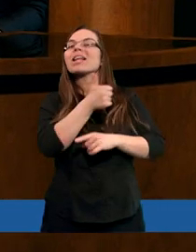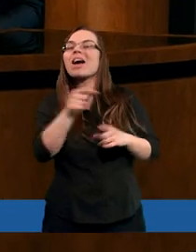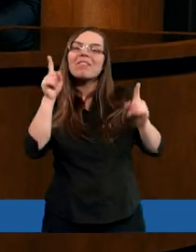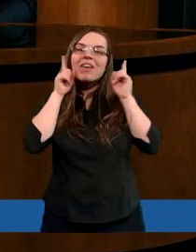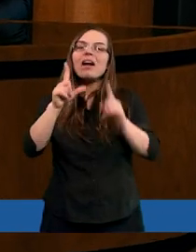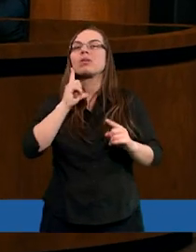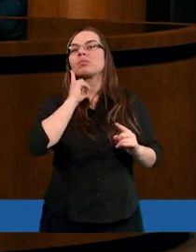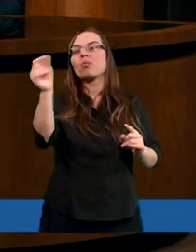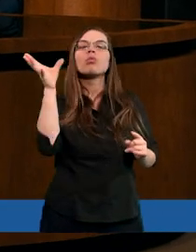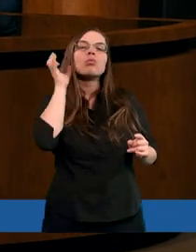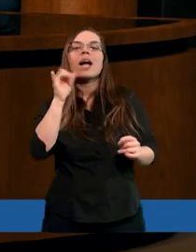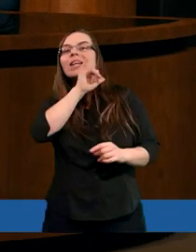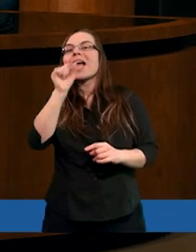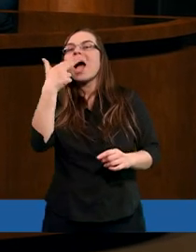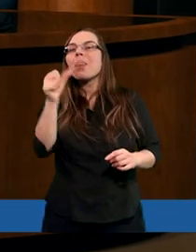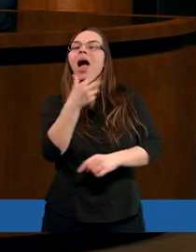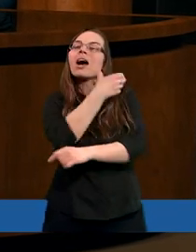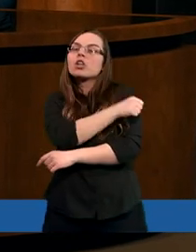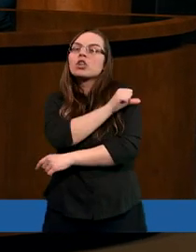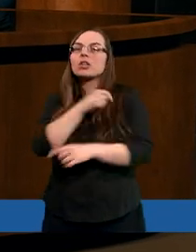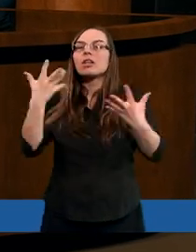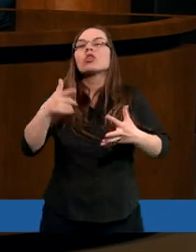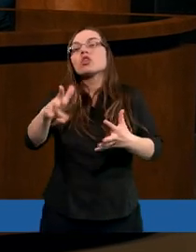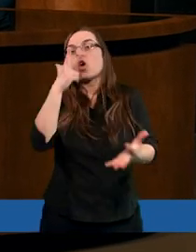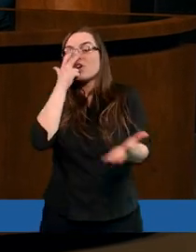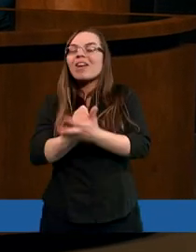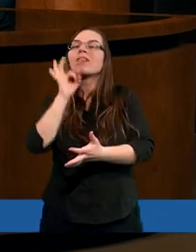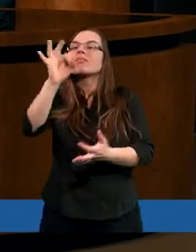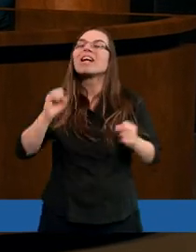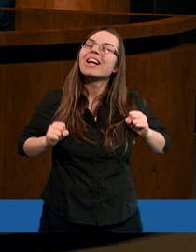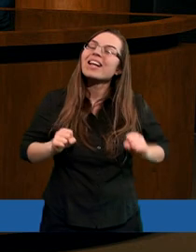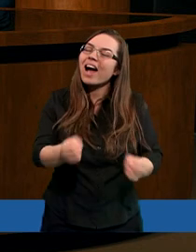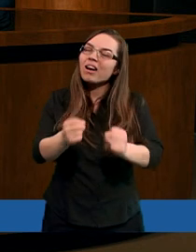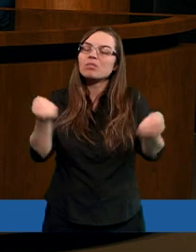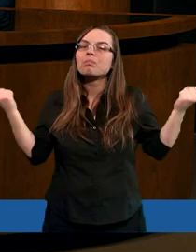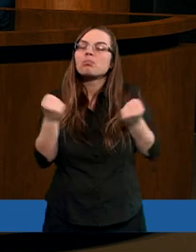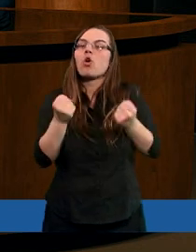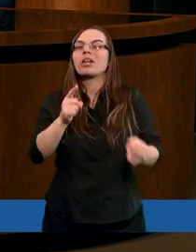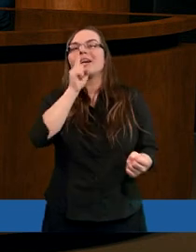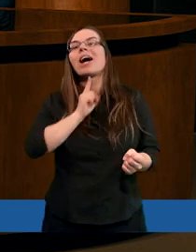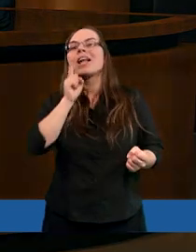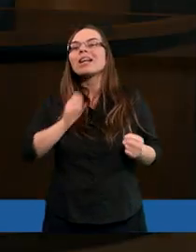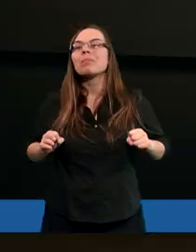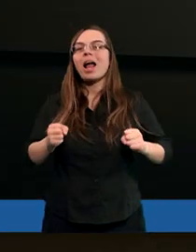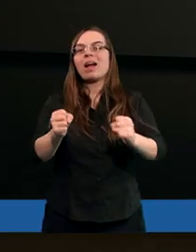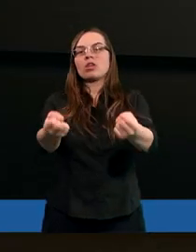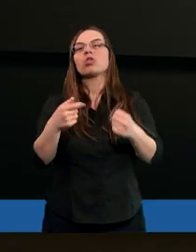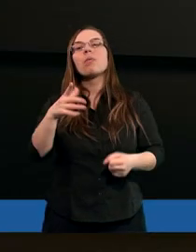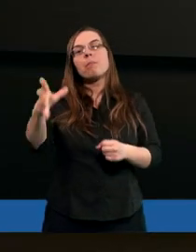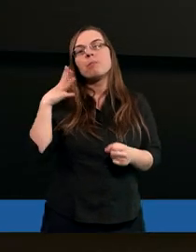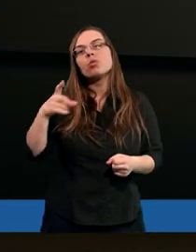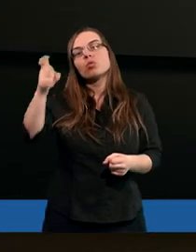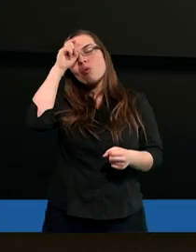poszedł słuchać Jana Chrzciciela, to świadczy też o jego zaangażowaniu religijnym. Tak. Był tym